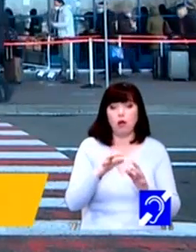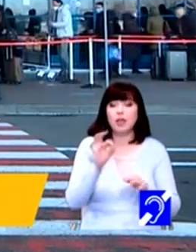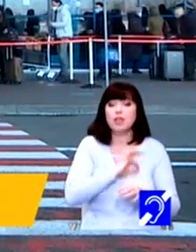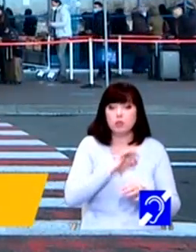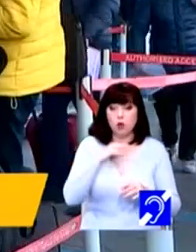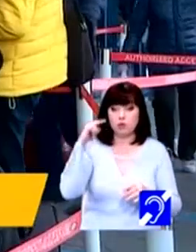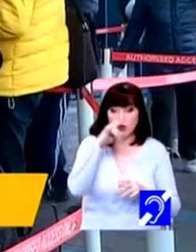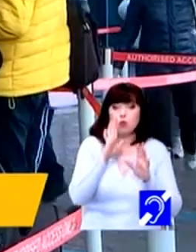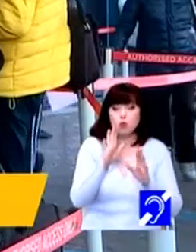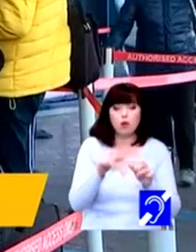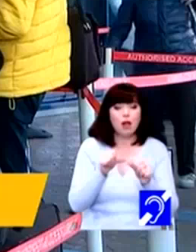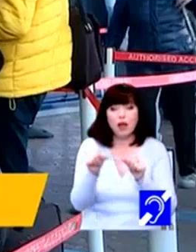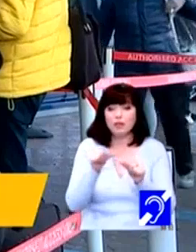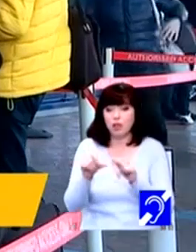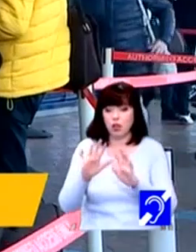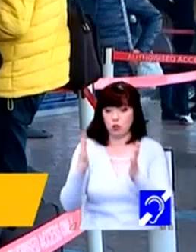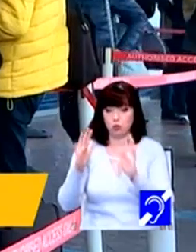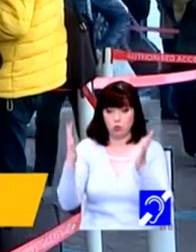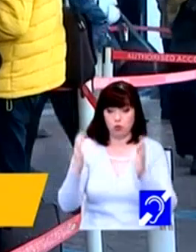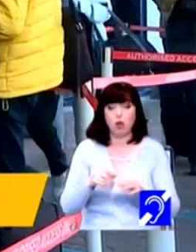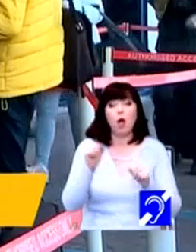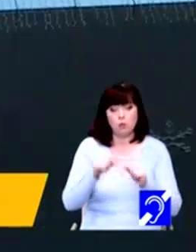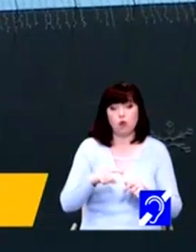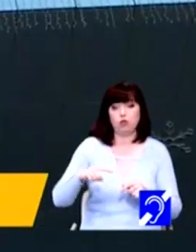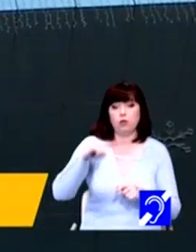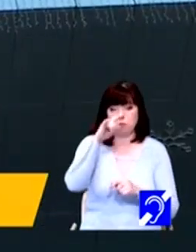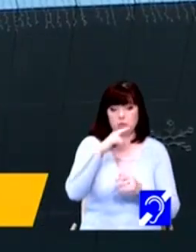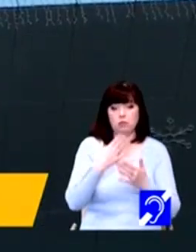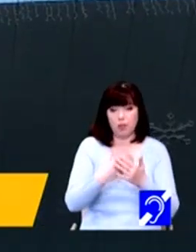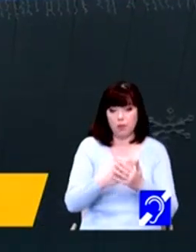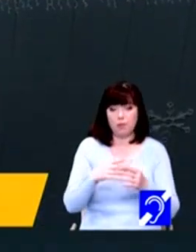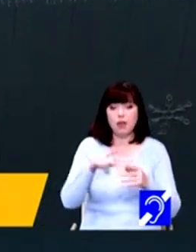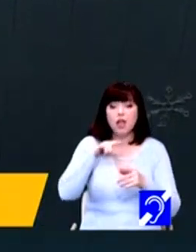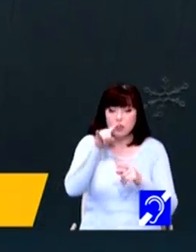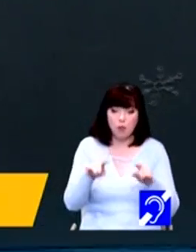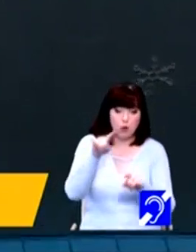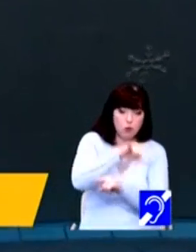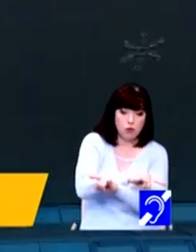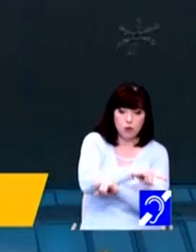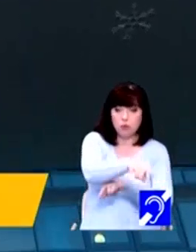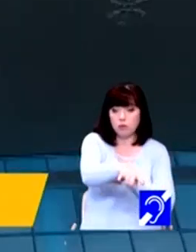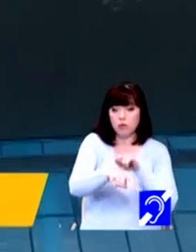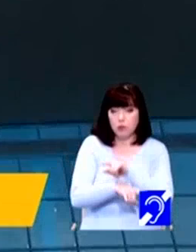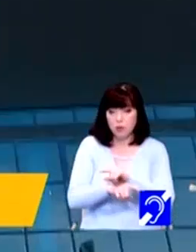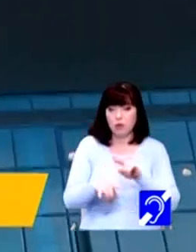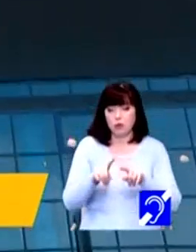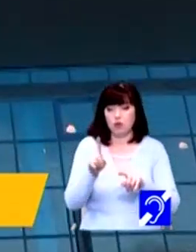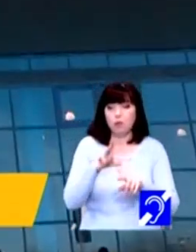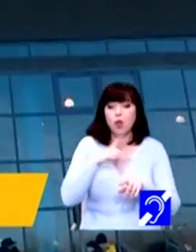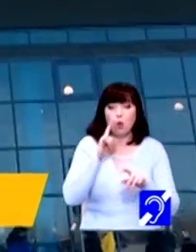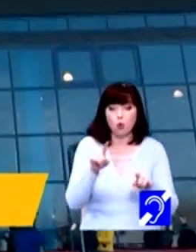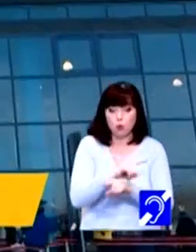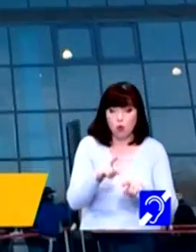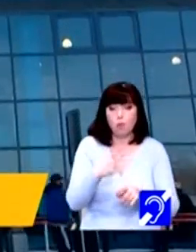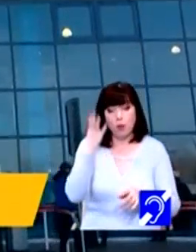spațiului aerian doar în câteva cazuri. Se vor permite zboruri de repoziționare a aeronavelor civile, a operatorilor aerieni naționali